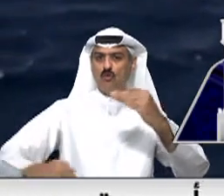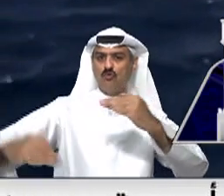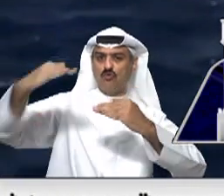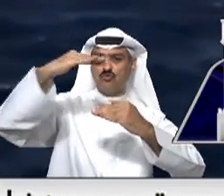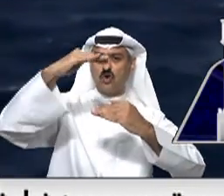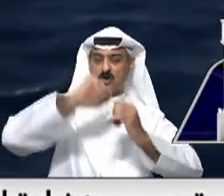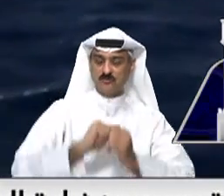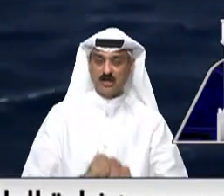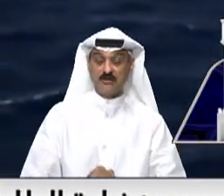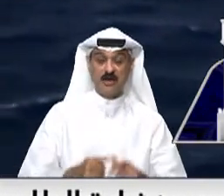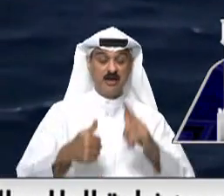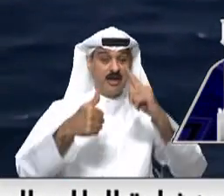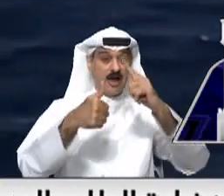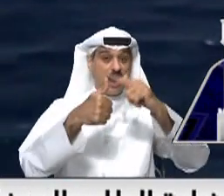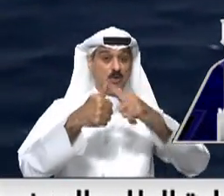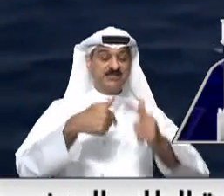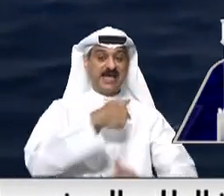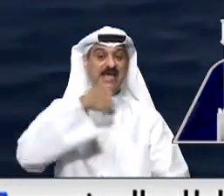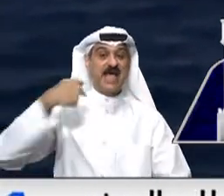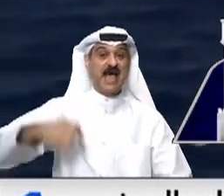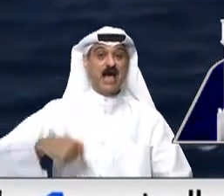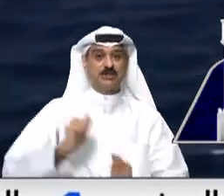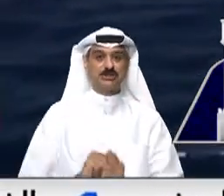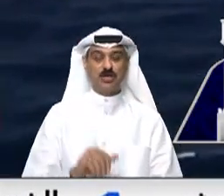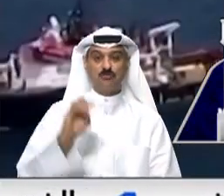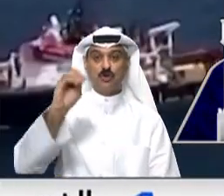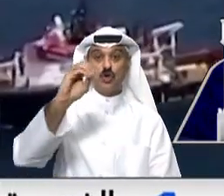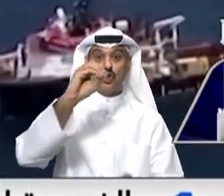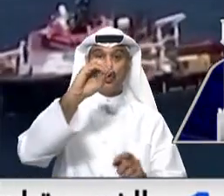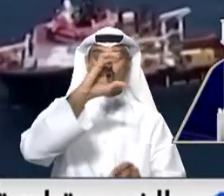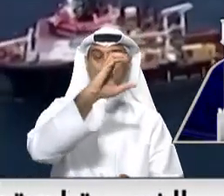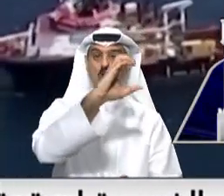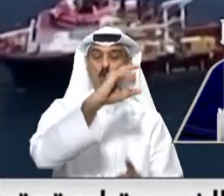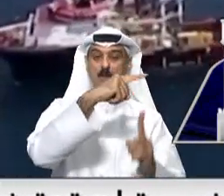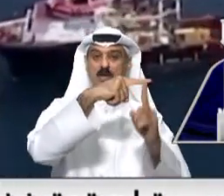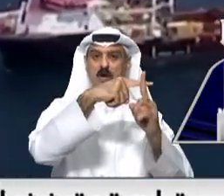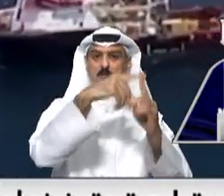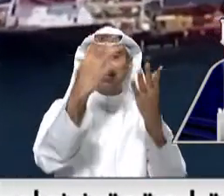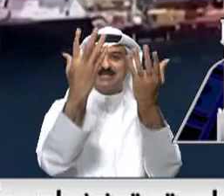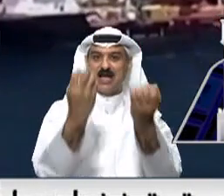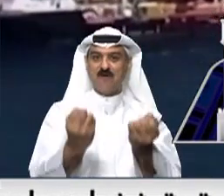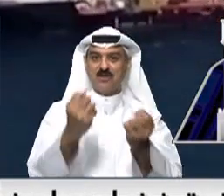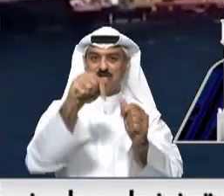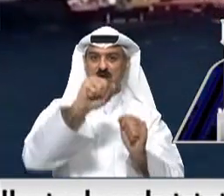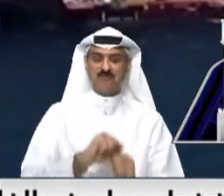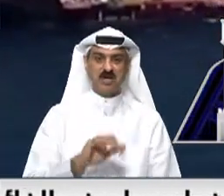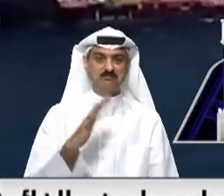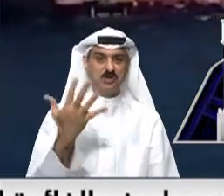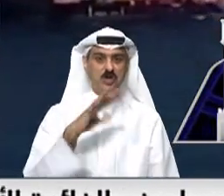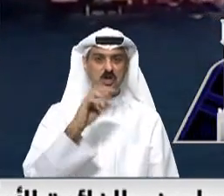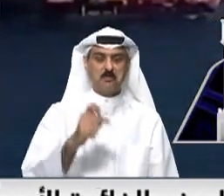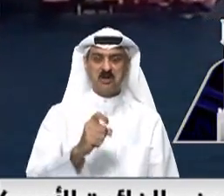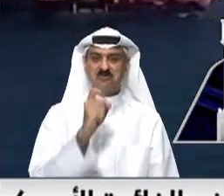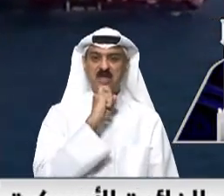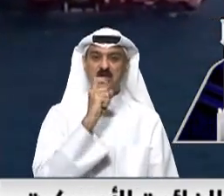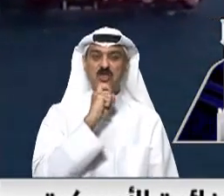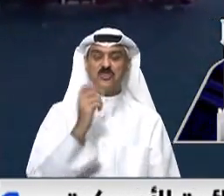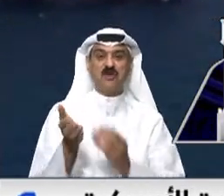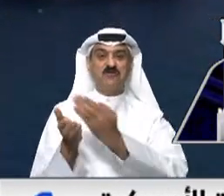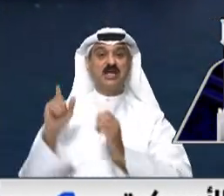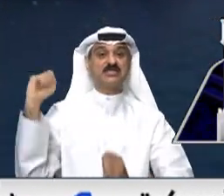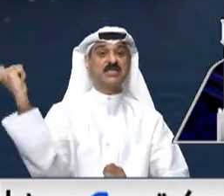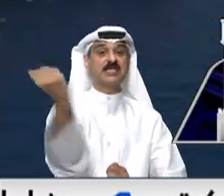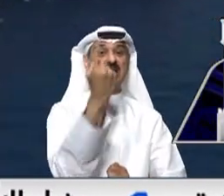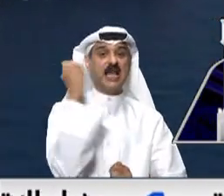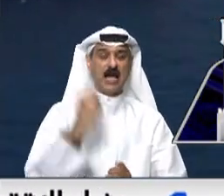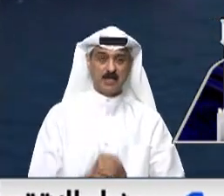الطلب من الصين وخفض تحالف اوبك بلاس للانتاج الى ارتفاع الاسعار رغم توقعات الضعف والاقتصاد العالمي